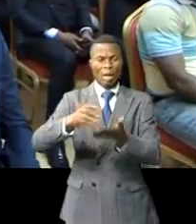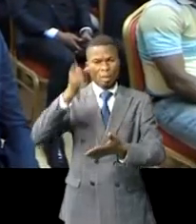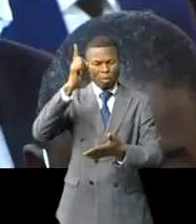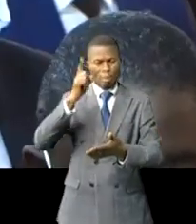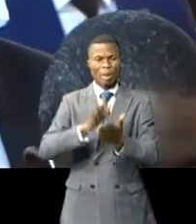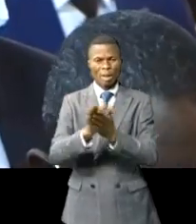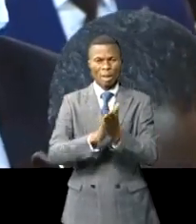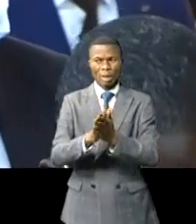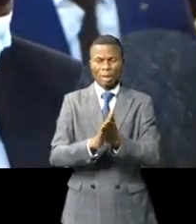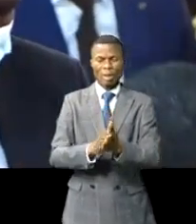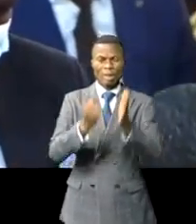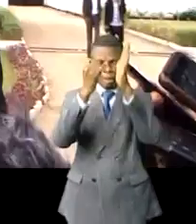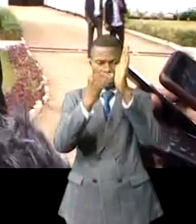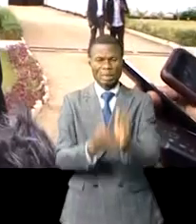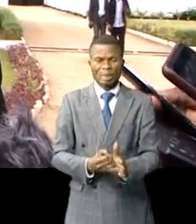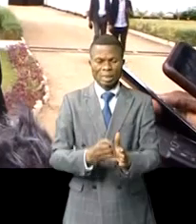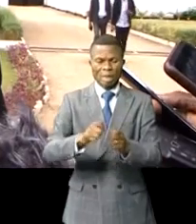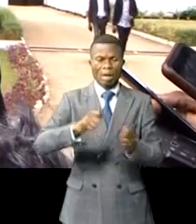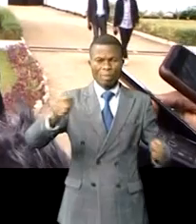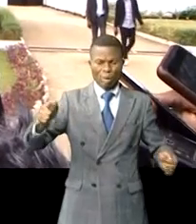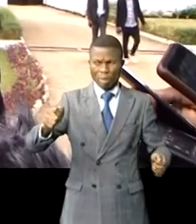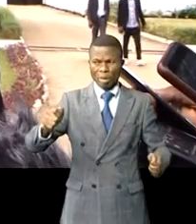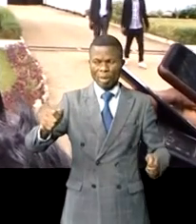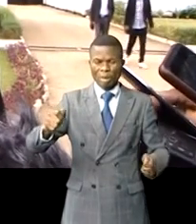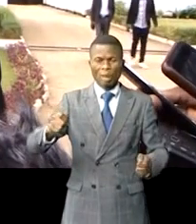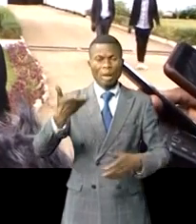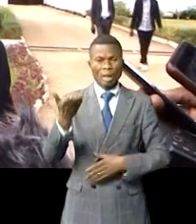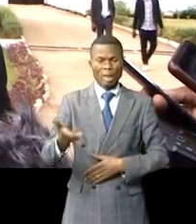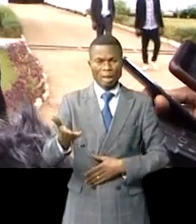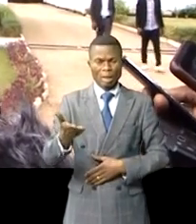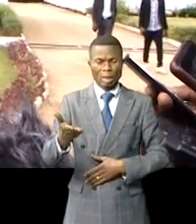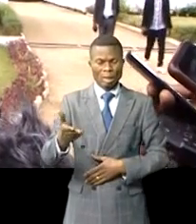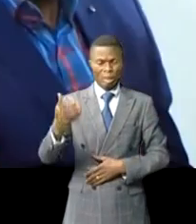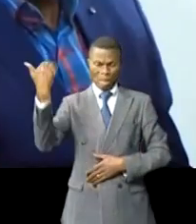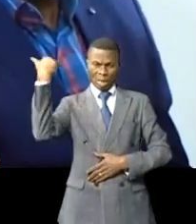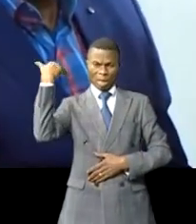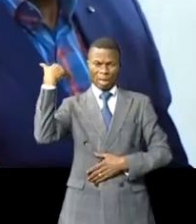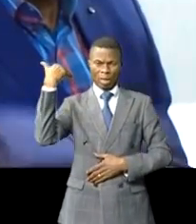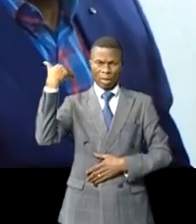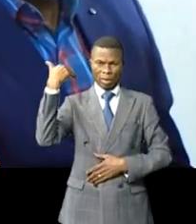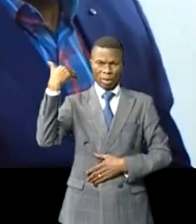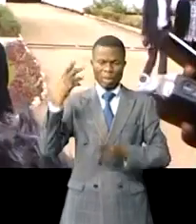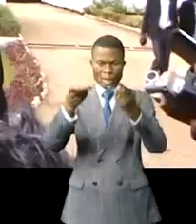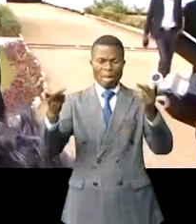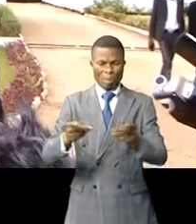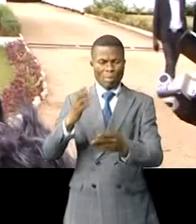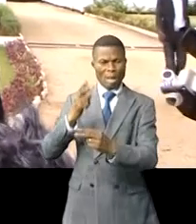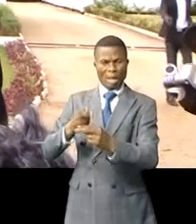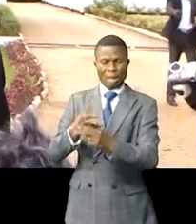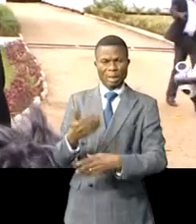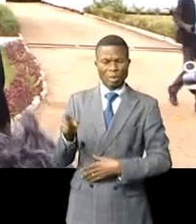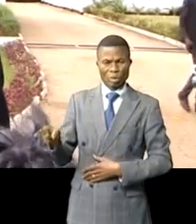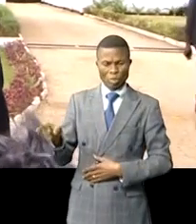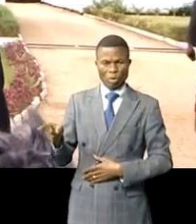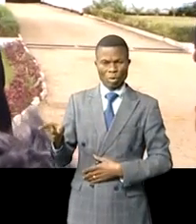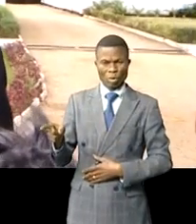consister à 600 mètres de quai, et derrière, il y aura des terrains de stockage qui